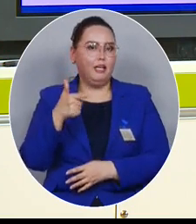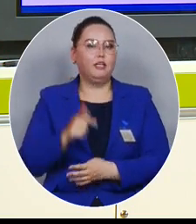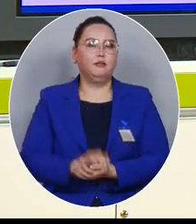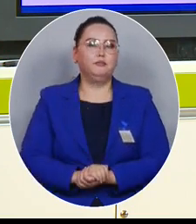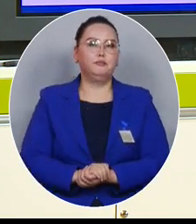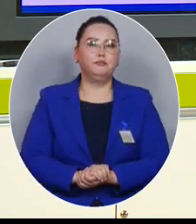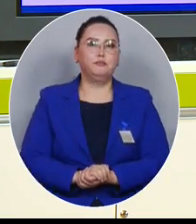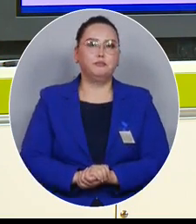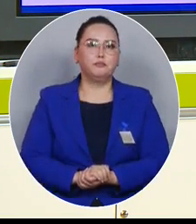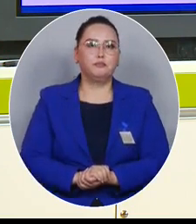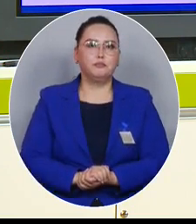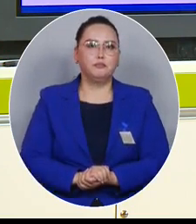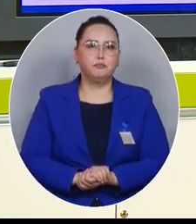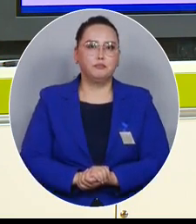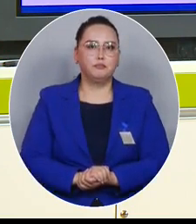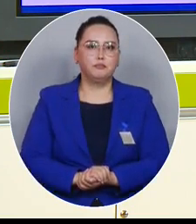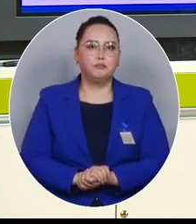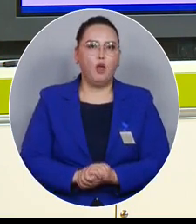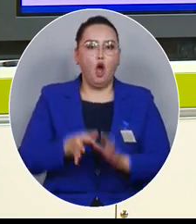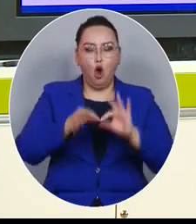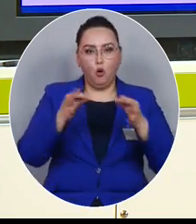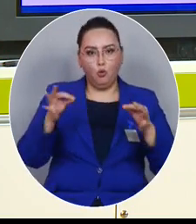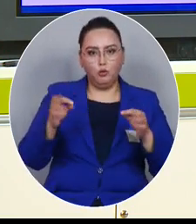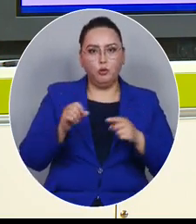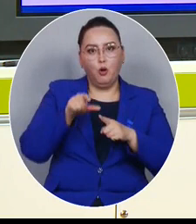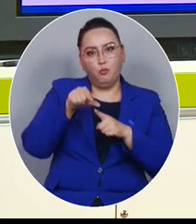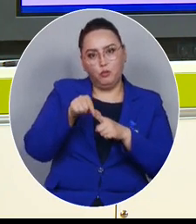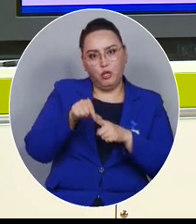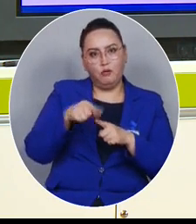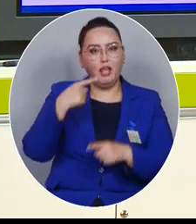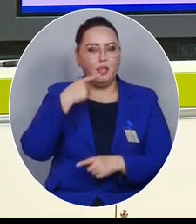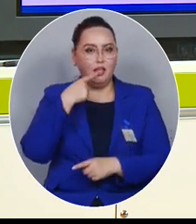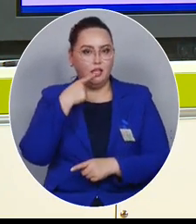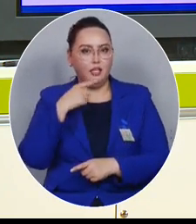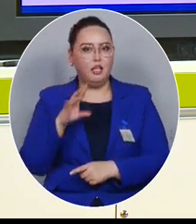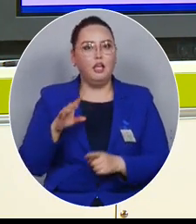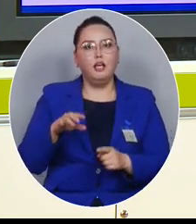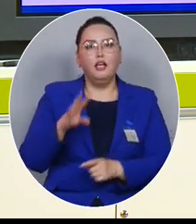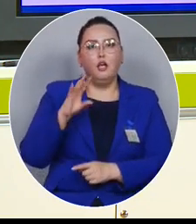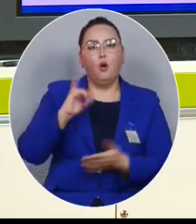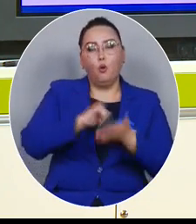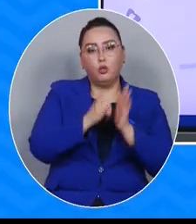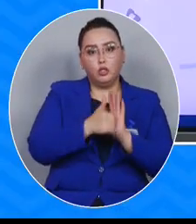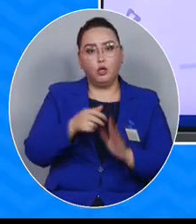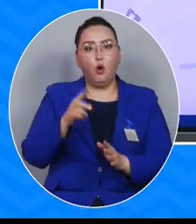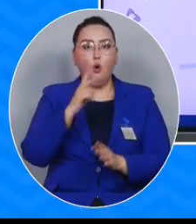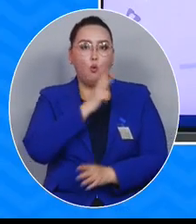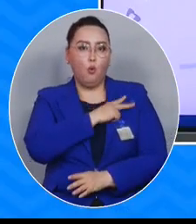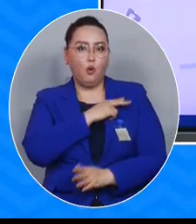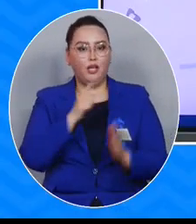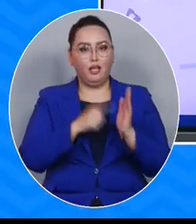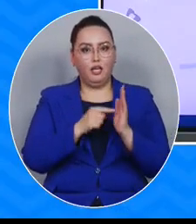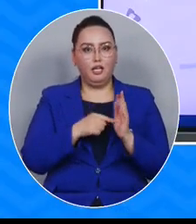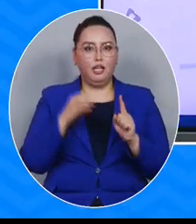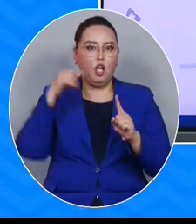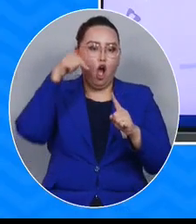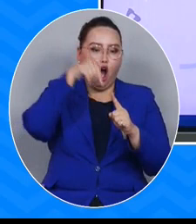хүрээл эхийн эх өгүйл бөрүү бүтээвэрэйн хэлний нэгжүүдийн өгтөг өөрүй хэргэлээг тусүүхэсэн